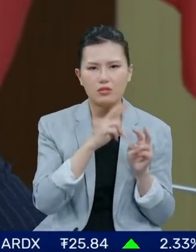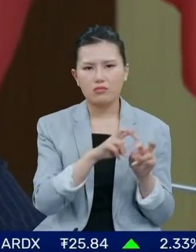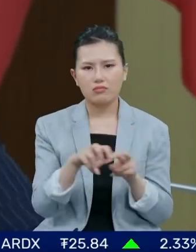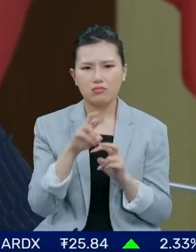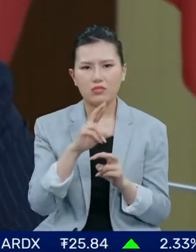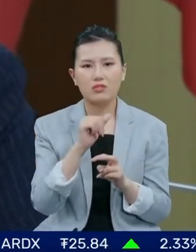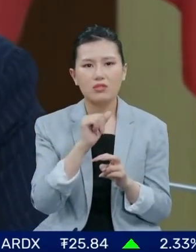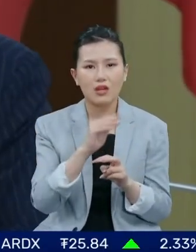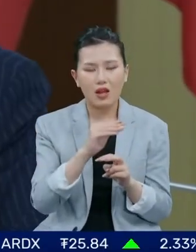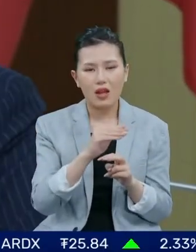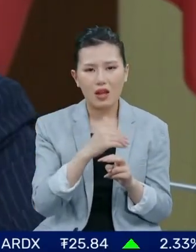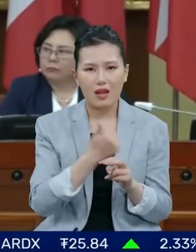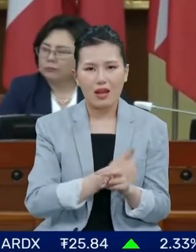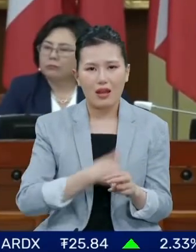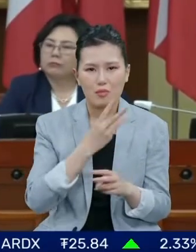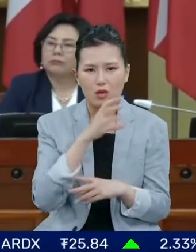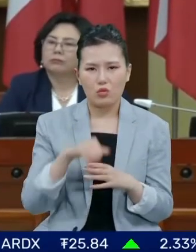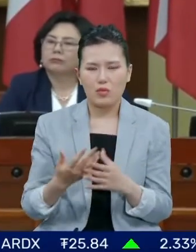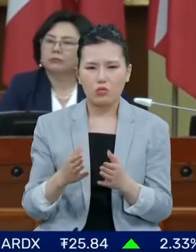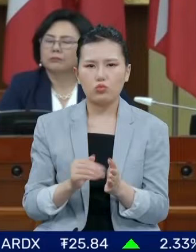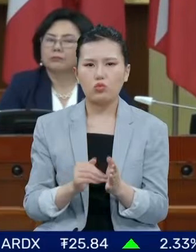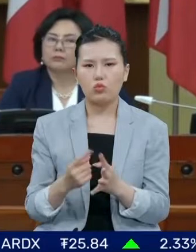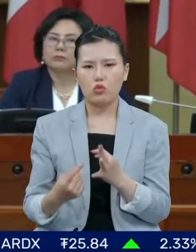хэмжээний хууль болж чадаагүй гэсэн юм а.